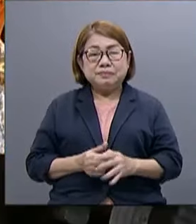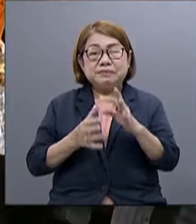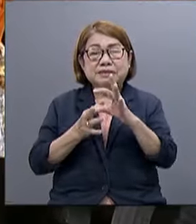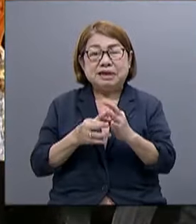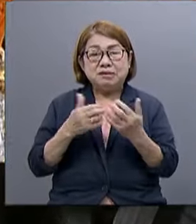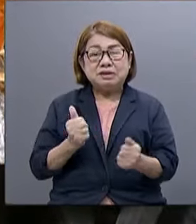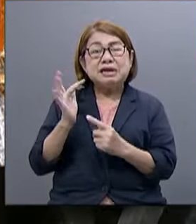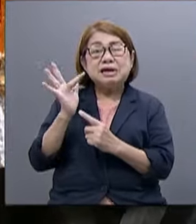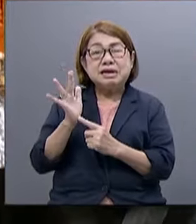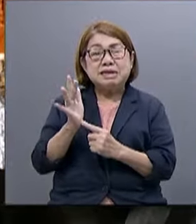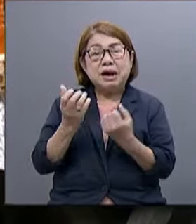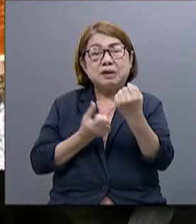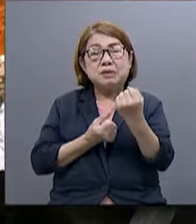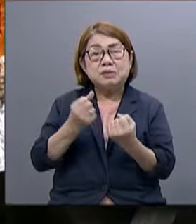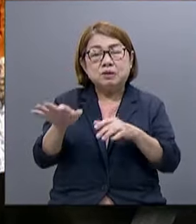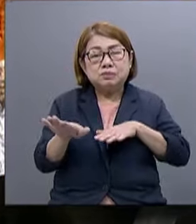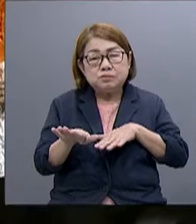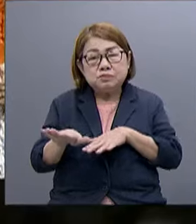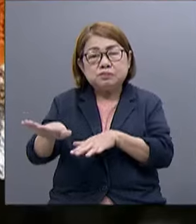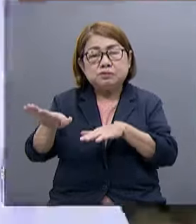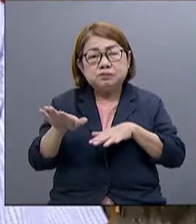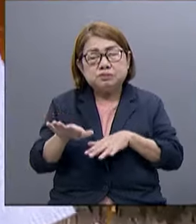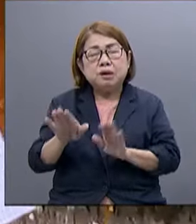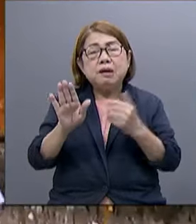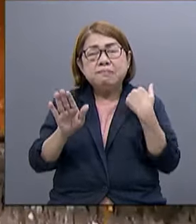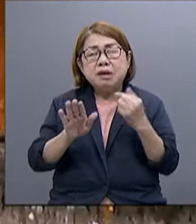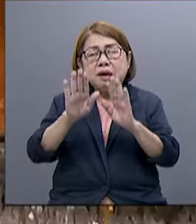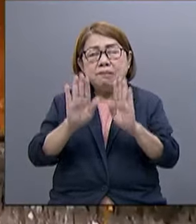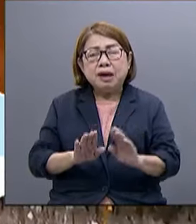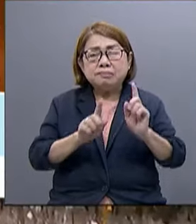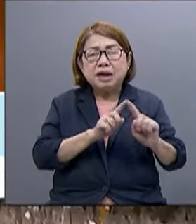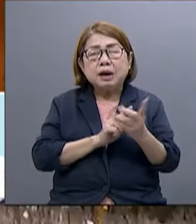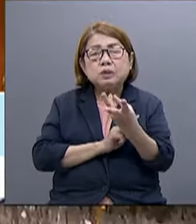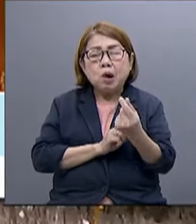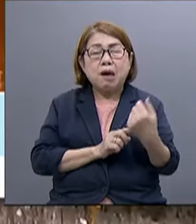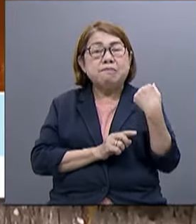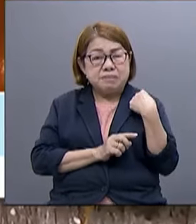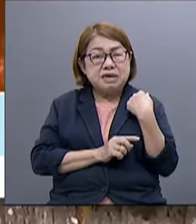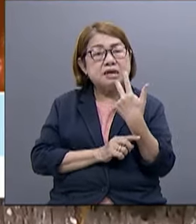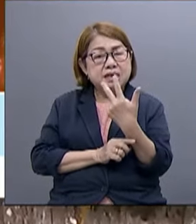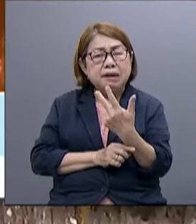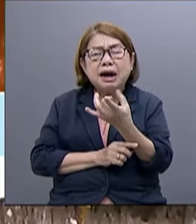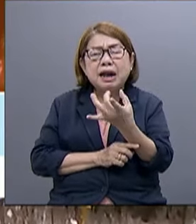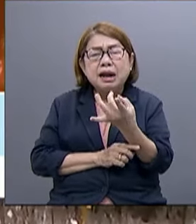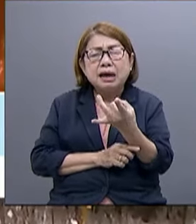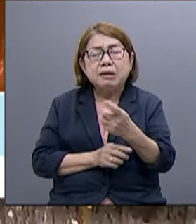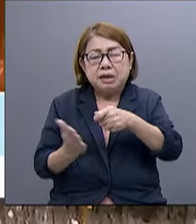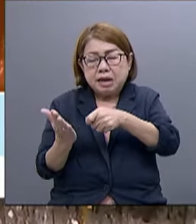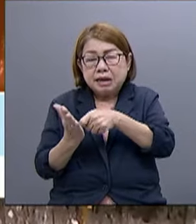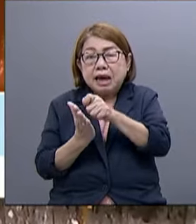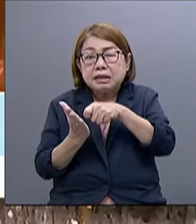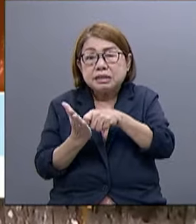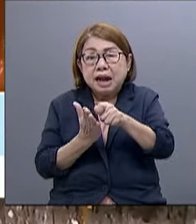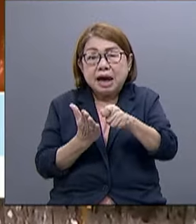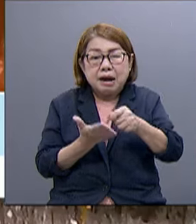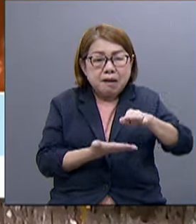าขบวนเทียนอย่างไรครับหลักๆมีอยู่กี่ประเภทนะครับพี ่สามประเภทครับ ครับมีอะไรบ้างครับพี ่ประเภทแกะสลักประเภทติดพิม